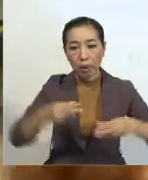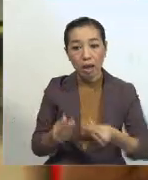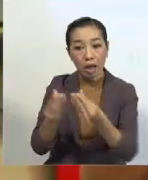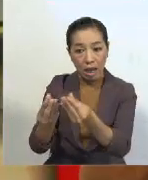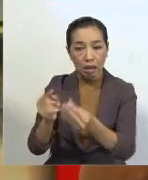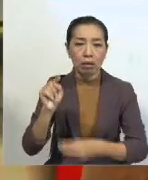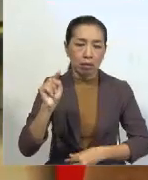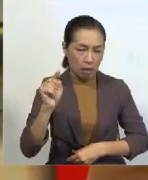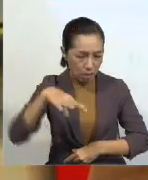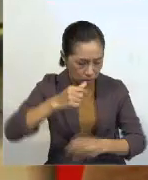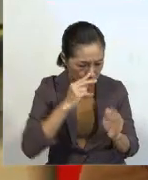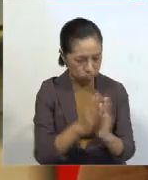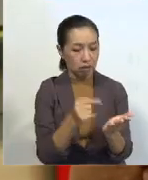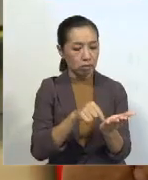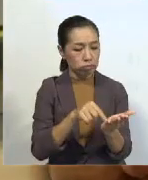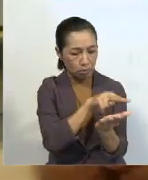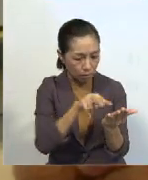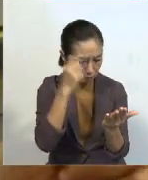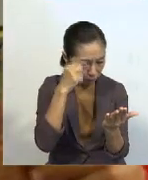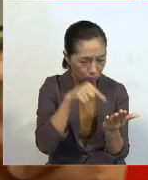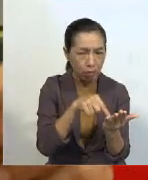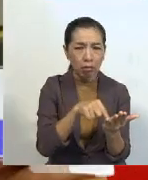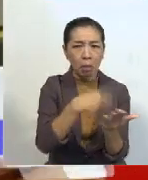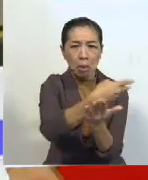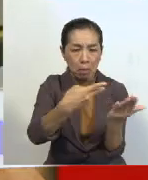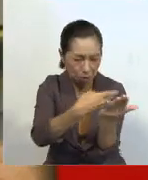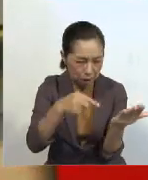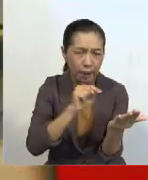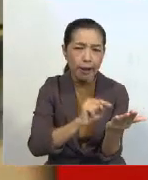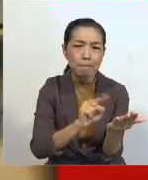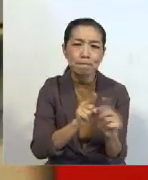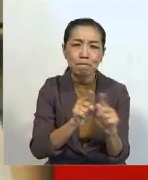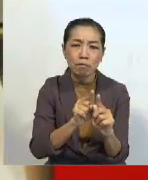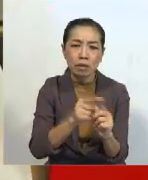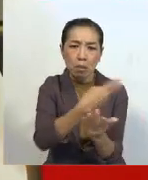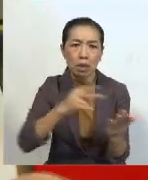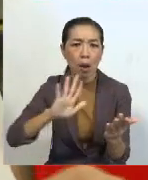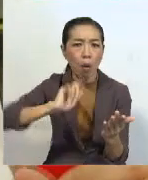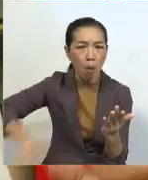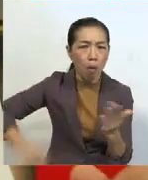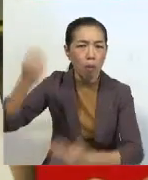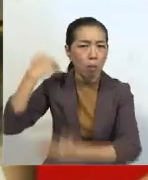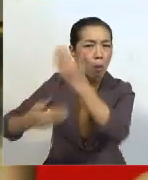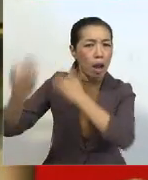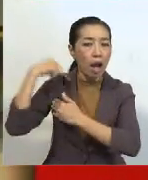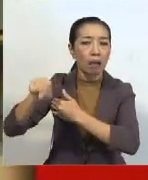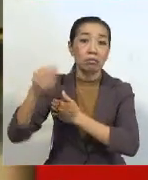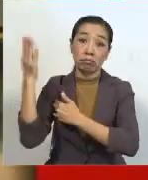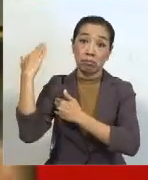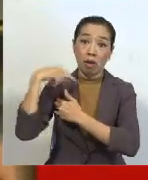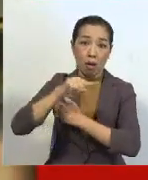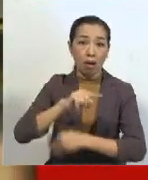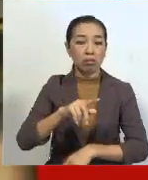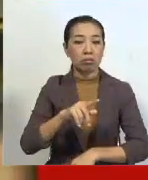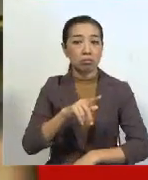ติกันก็อ่านไม่รู้เรื่องเพราะเป็นพระคัมภีร์ที่บันทึกด้วยภาษาขอมโบราณซึ่งสมัยนั้นทางพุทธศาส